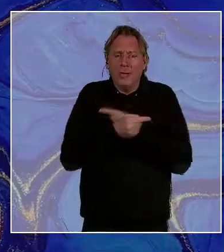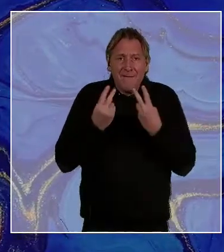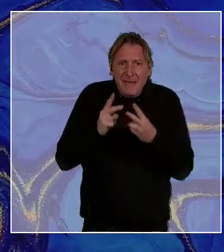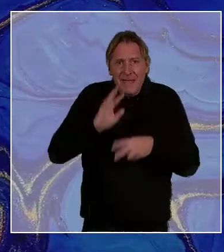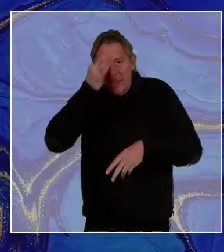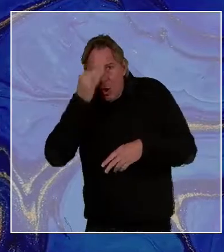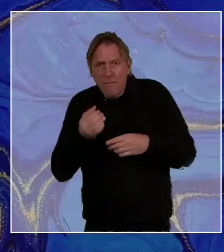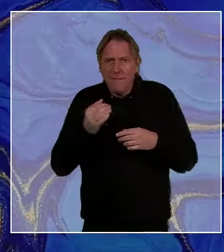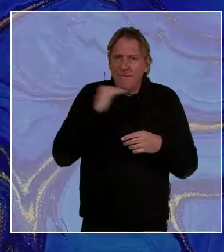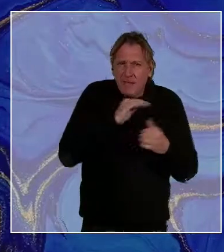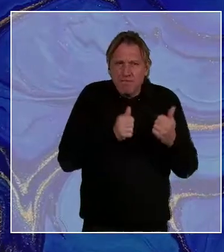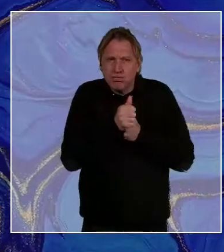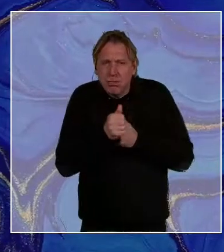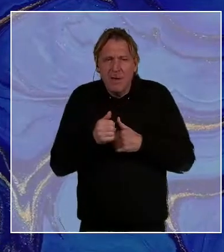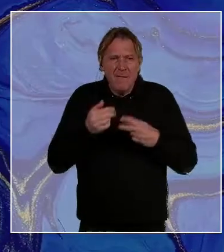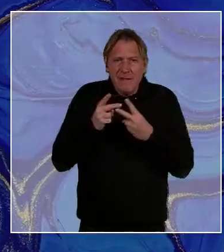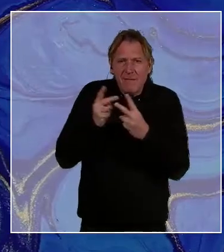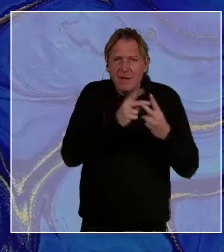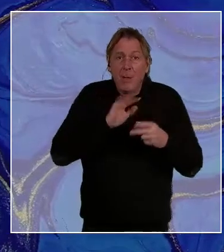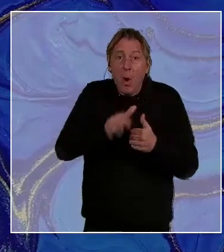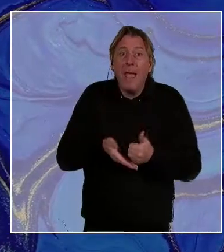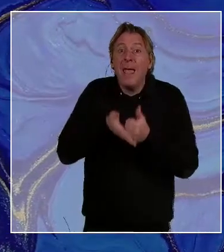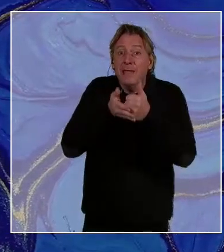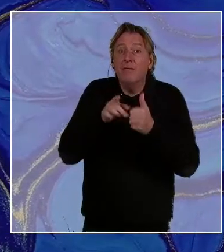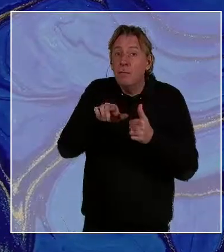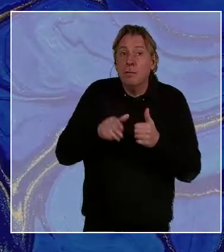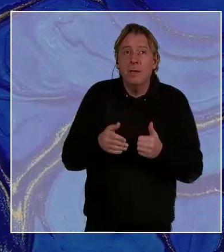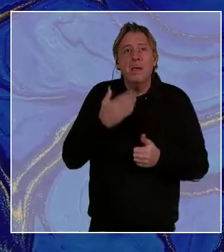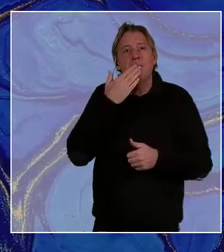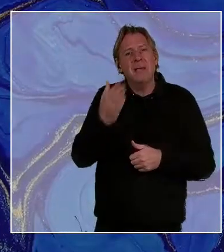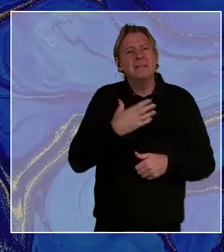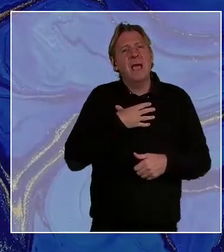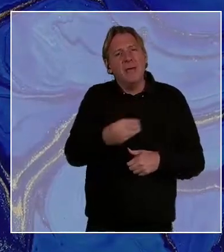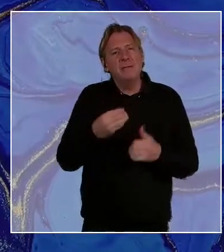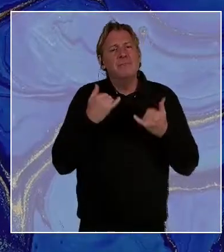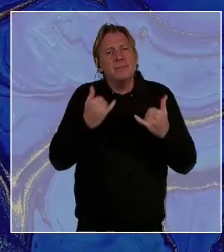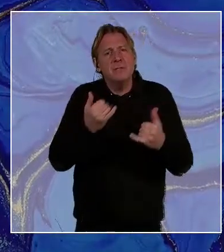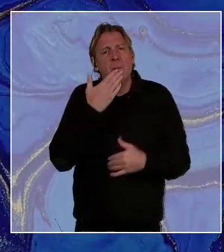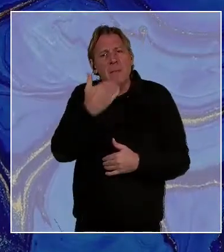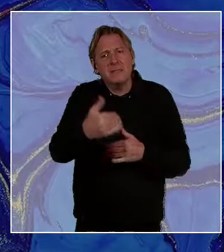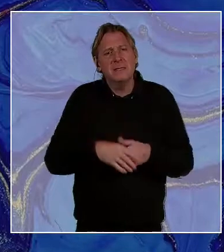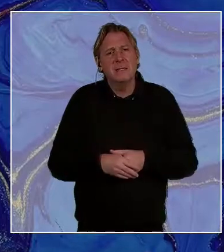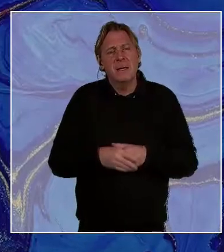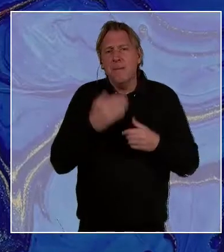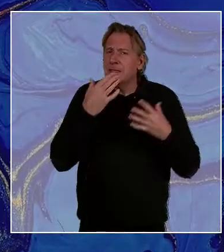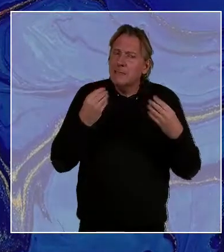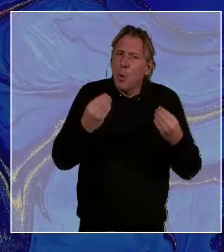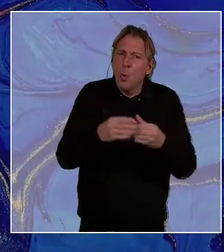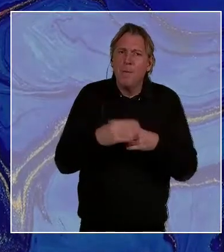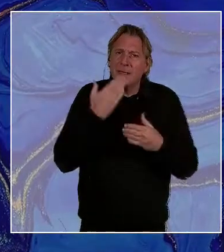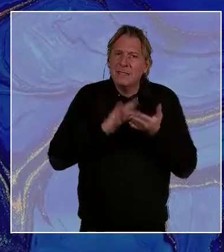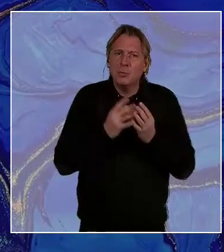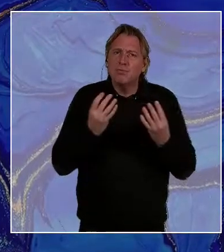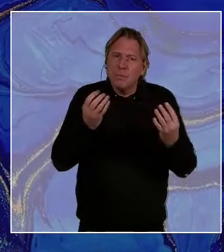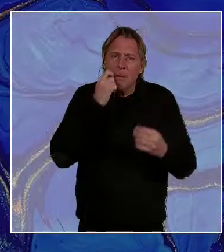façon est-ce que vous les appuyez? Merci beaucoup de m'avoir invité. Merci à tous d'être ici également. Alors,